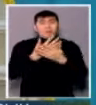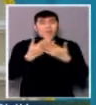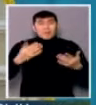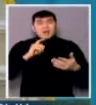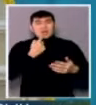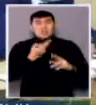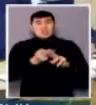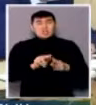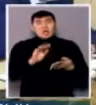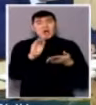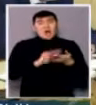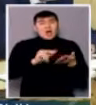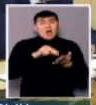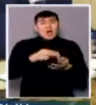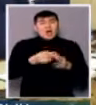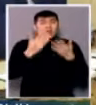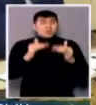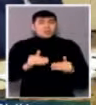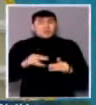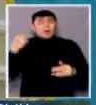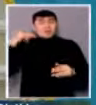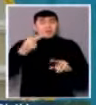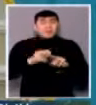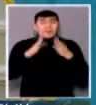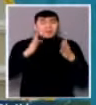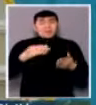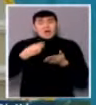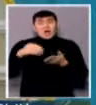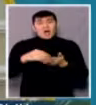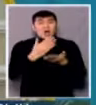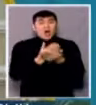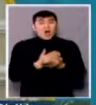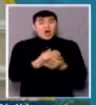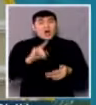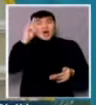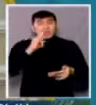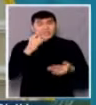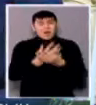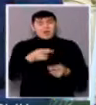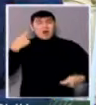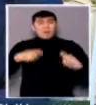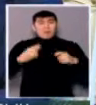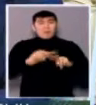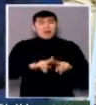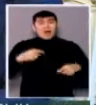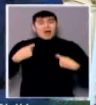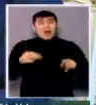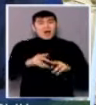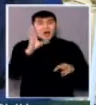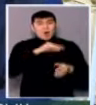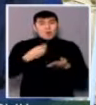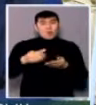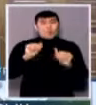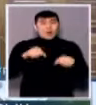кәсіпкерлерді есеп беруден арылмақ. Сондай-ақ президент мемлекеттік сатып алуларда отандық тауарларға басымдық беріп, бюджет қаржысын